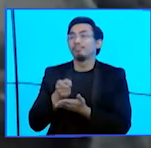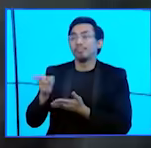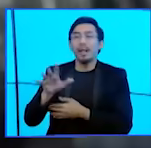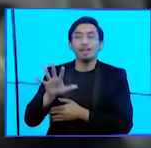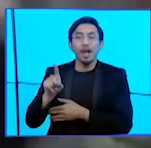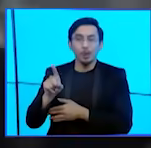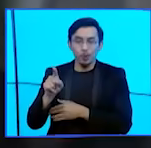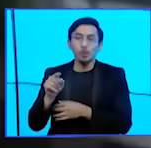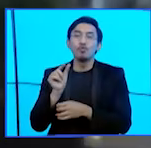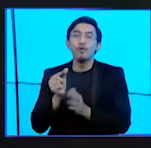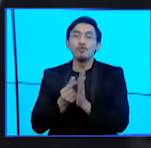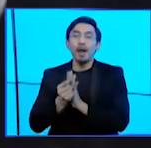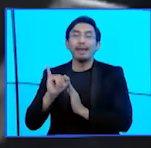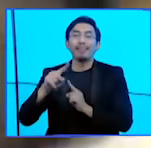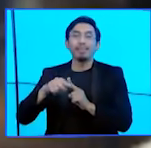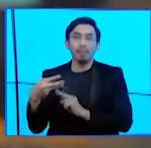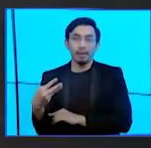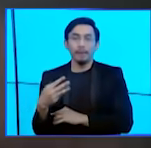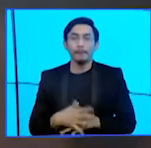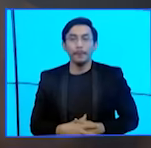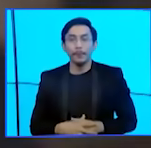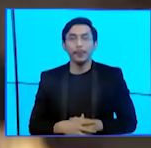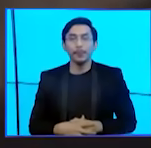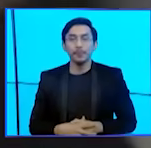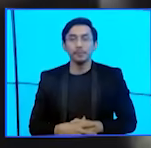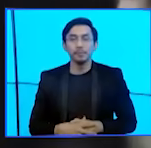ITE. Dari Jakarta, Helmi Sajangbati, iNews, melaporkan.